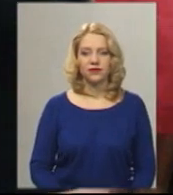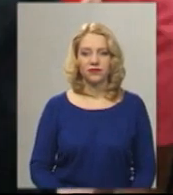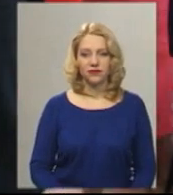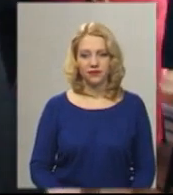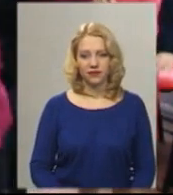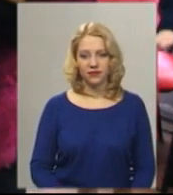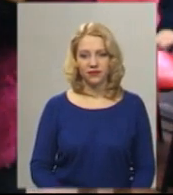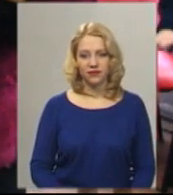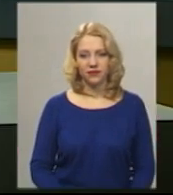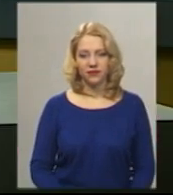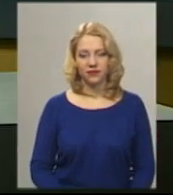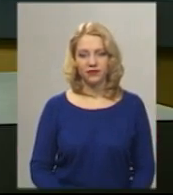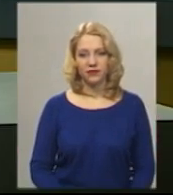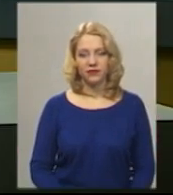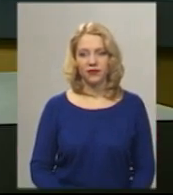Суспільному. Хмельницький.